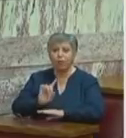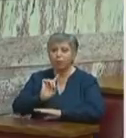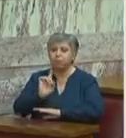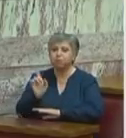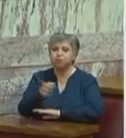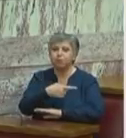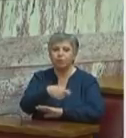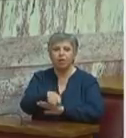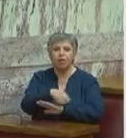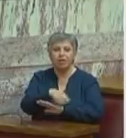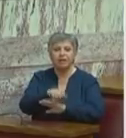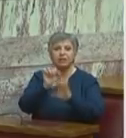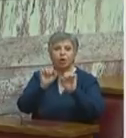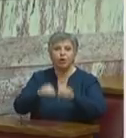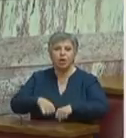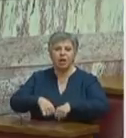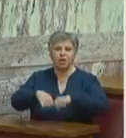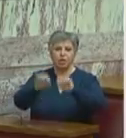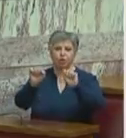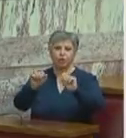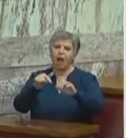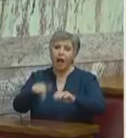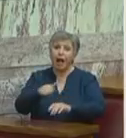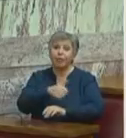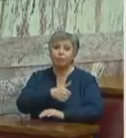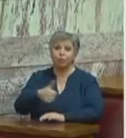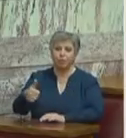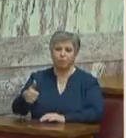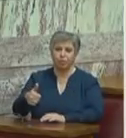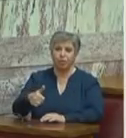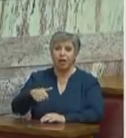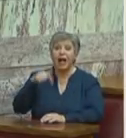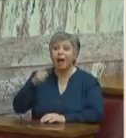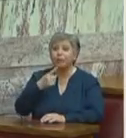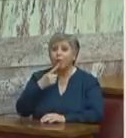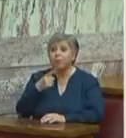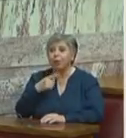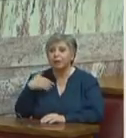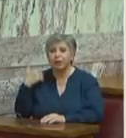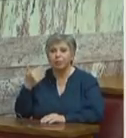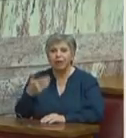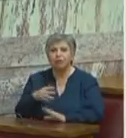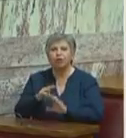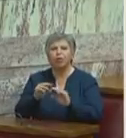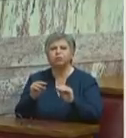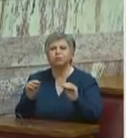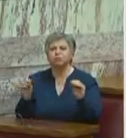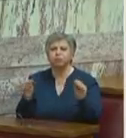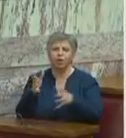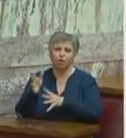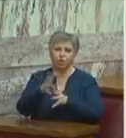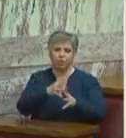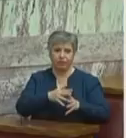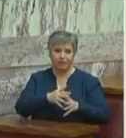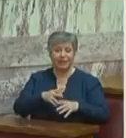είναι η δεύτερη μεγάλη απάτη, επικοινωνιακή και θεσμική. Η Βουλή σήμερα αποφασίζει να μην